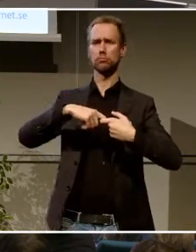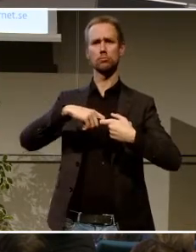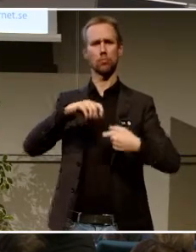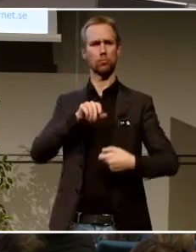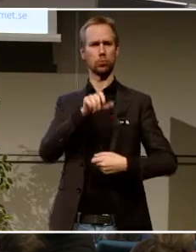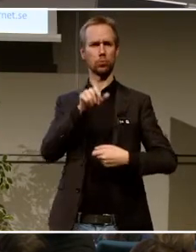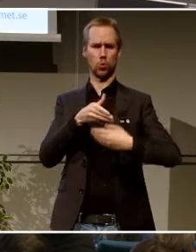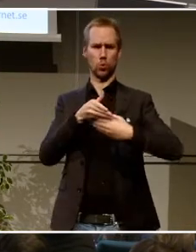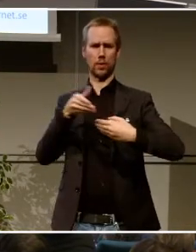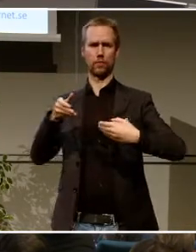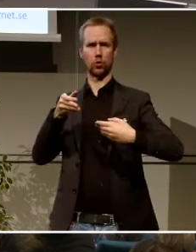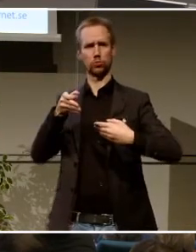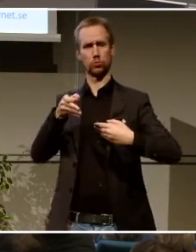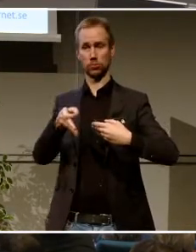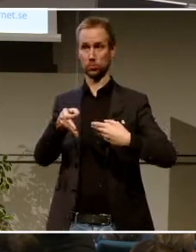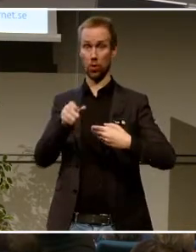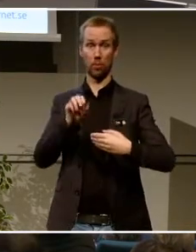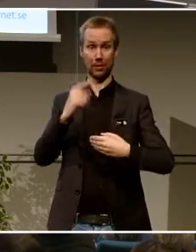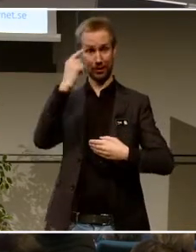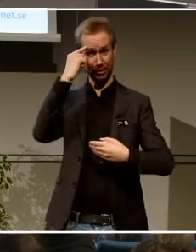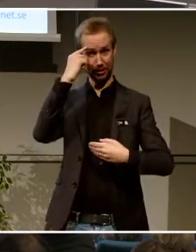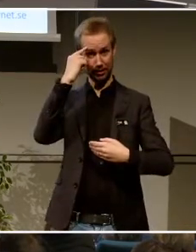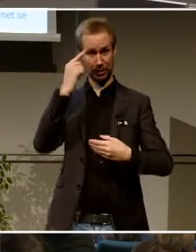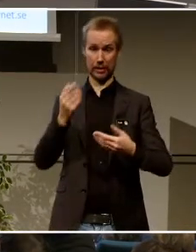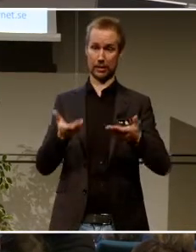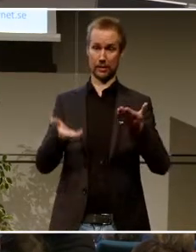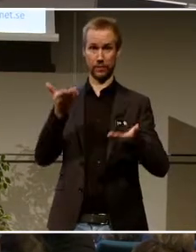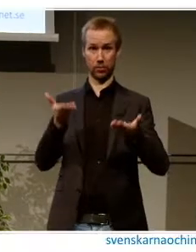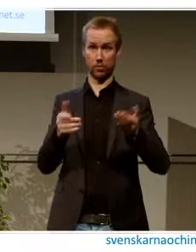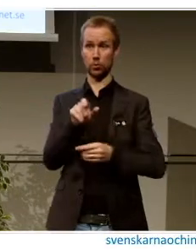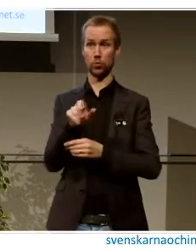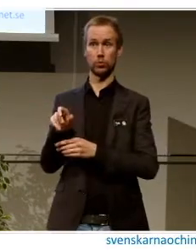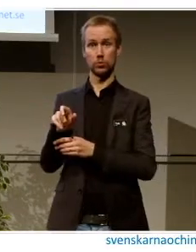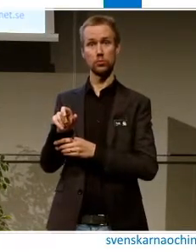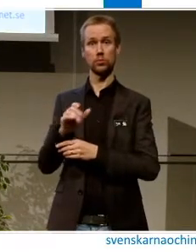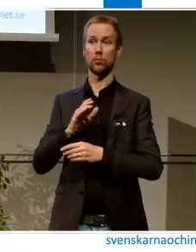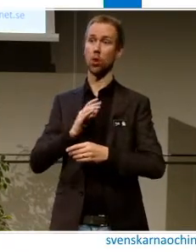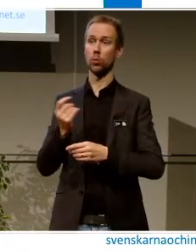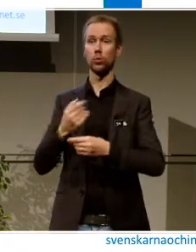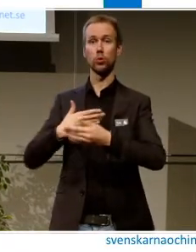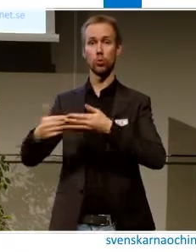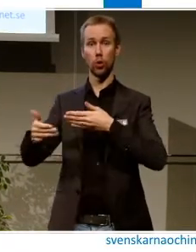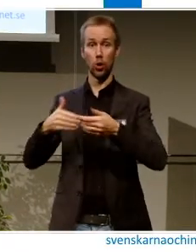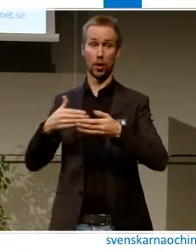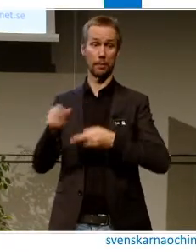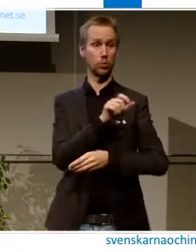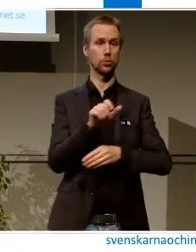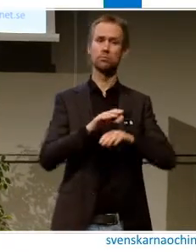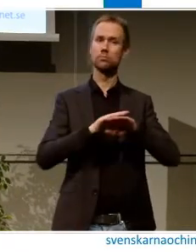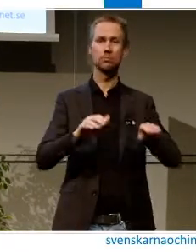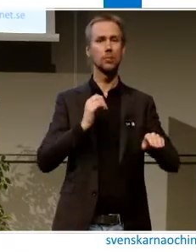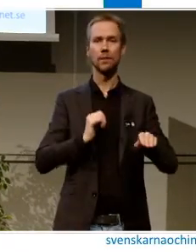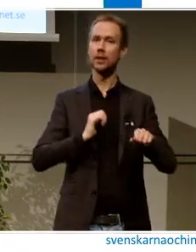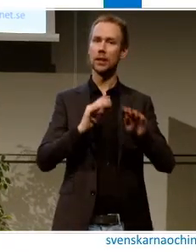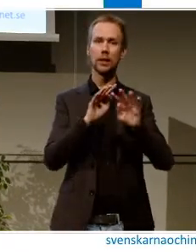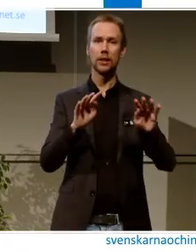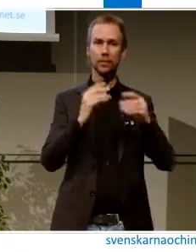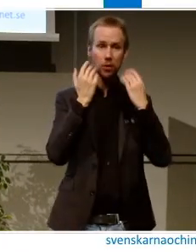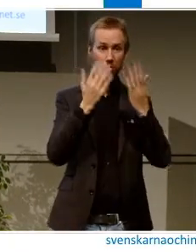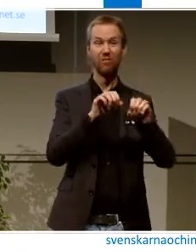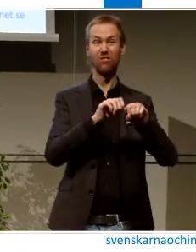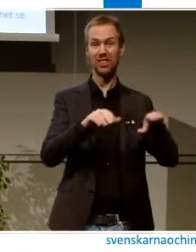Men om vi ser det i förhållande till sysselsättning så de som inte är dagliga användare, de är ju till stor del pensionärer.